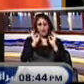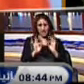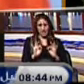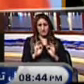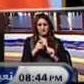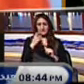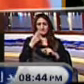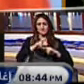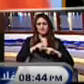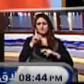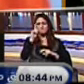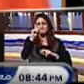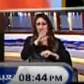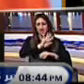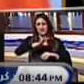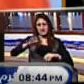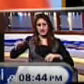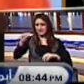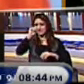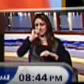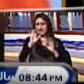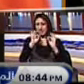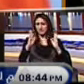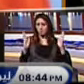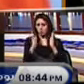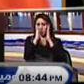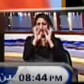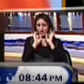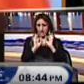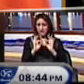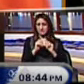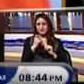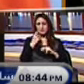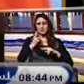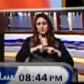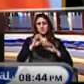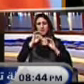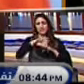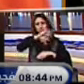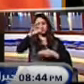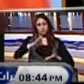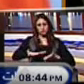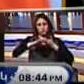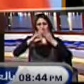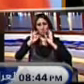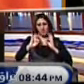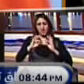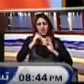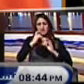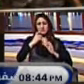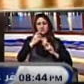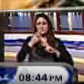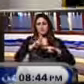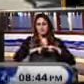تكون قضية مياه النيل عنصرا للمواجهة، بل يجب أن تحل بالتعاون بين جميع دول حوض